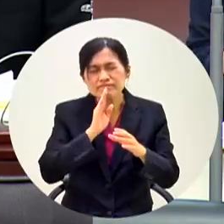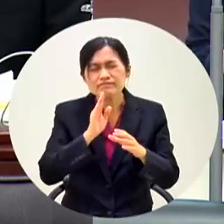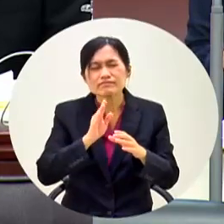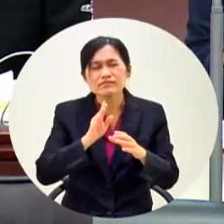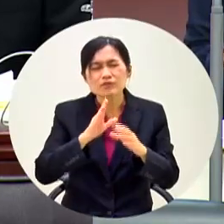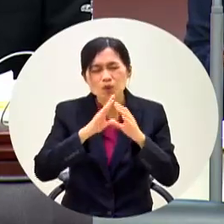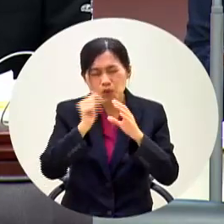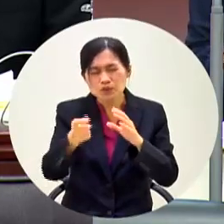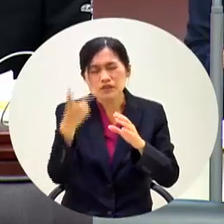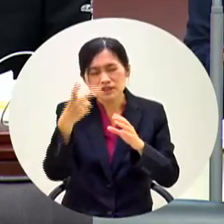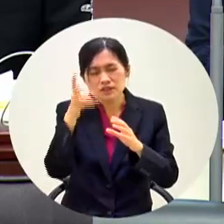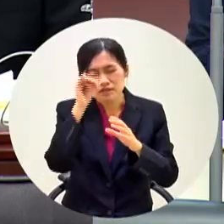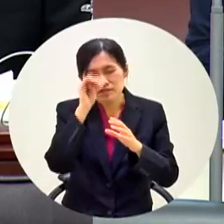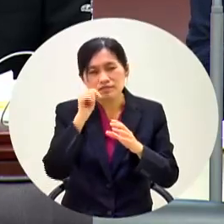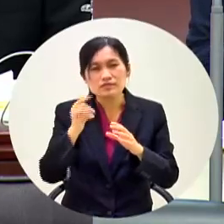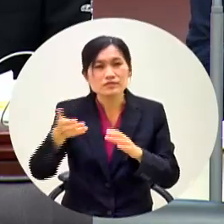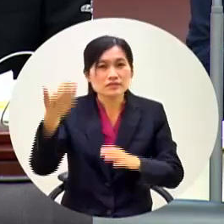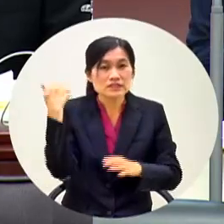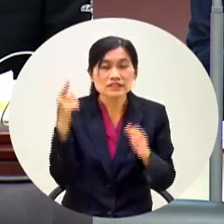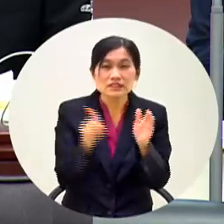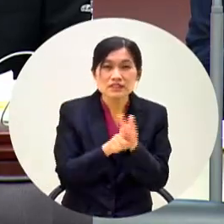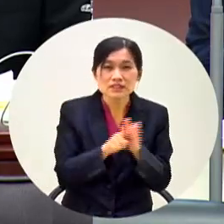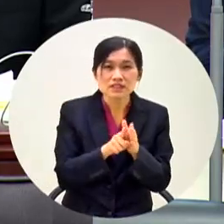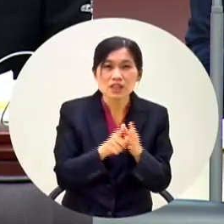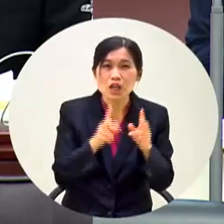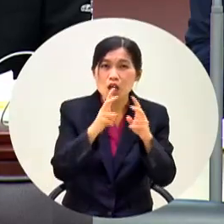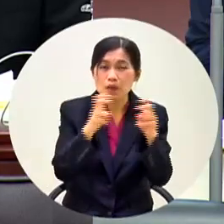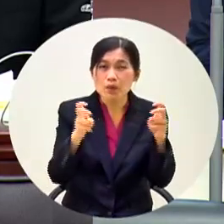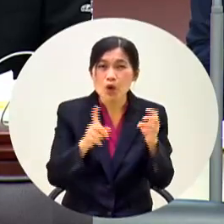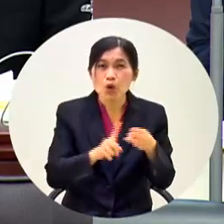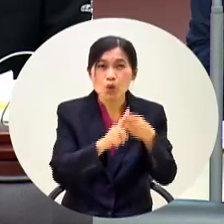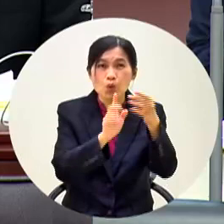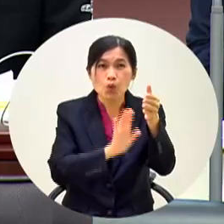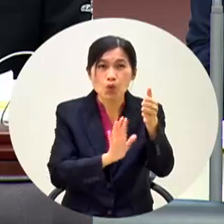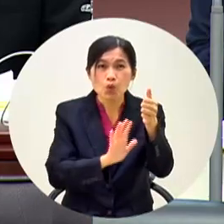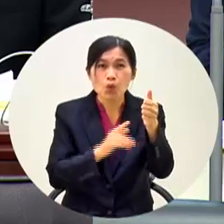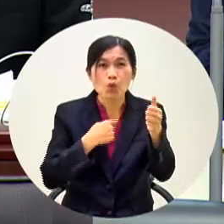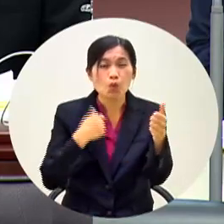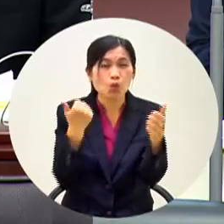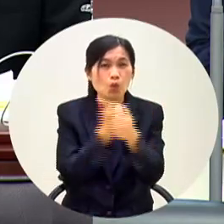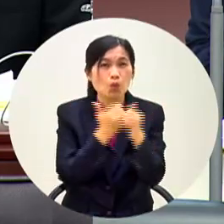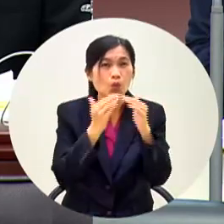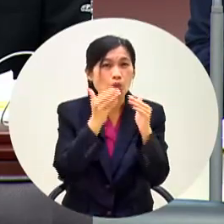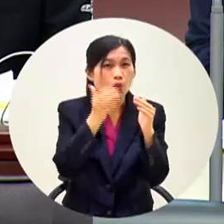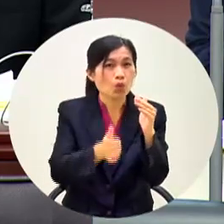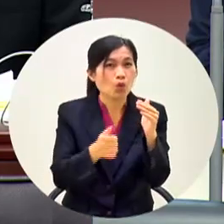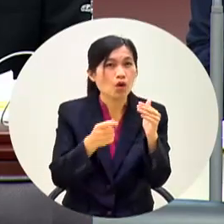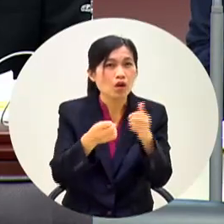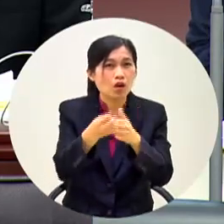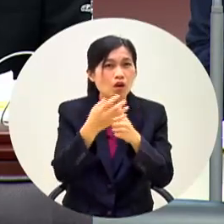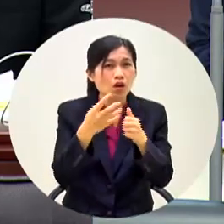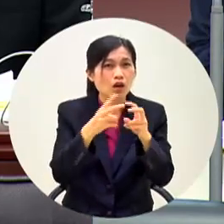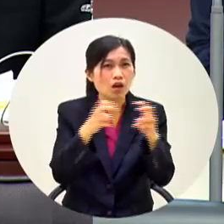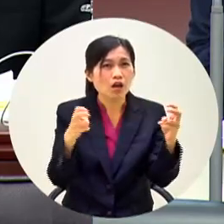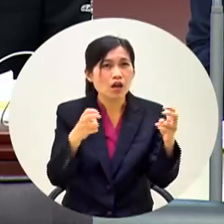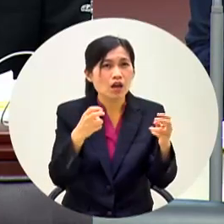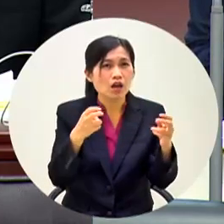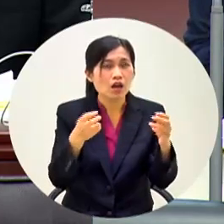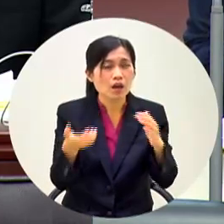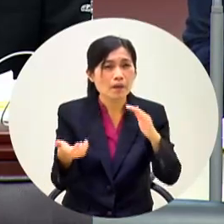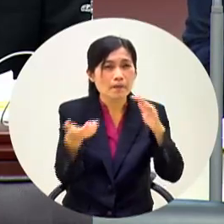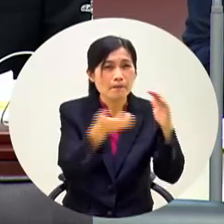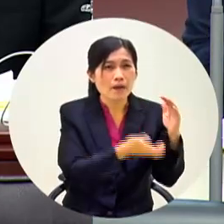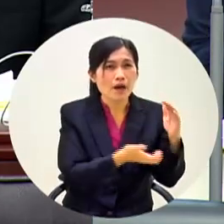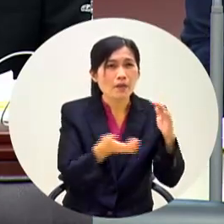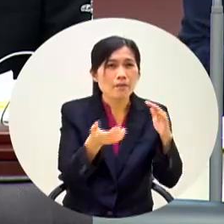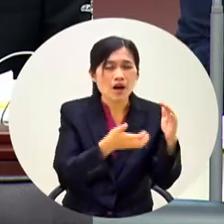员报告了哈，当时是因为。哎，庙主委来找我嘛，我咧代理市长嘛，讲庙若迁过，包括重建，包括他有很多